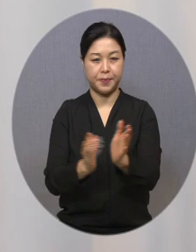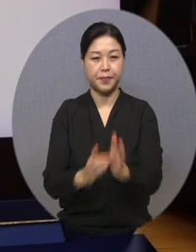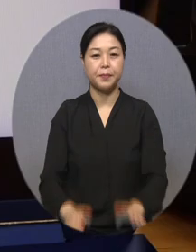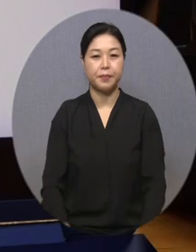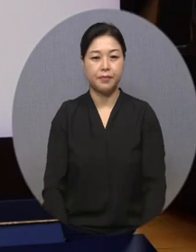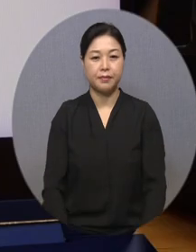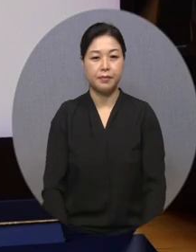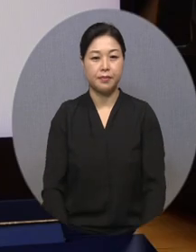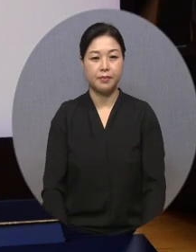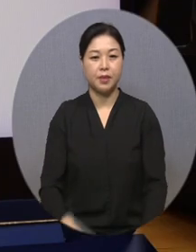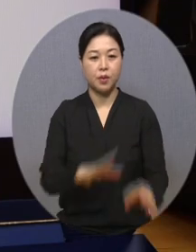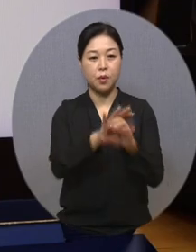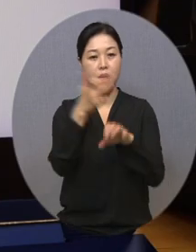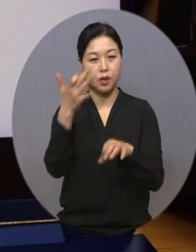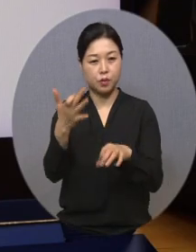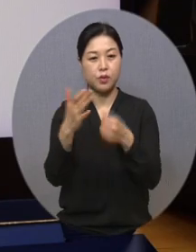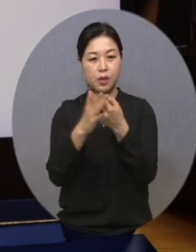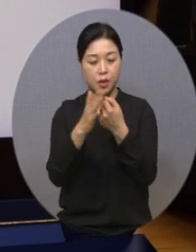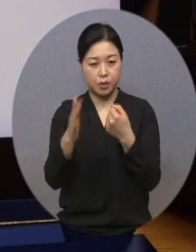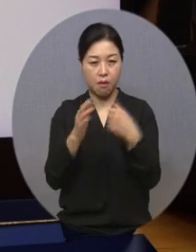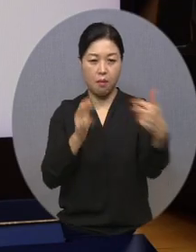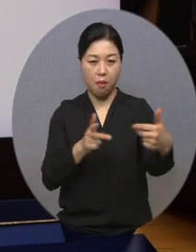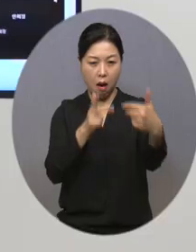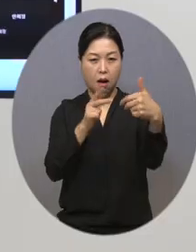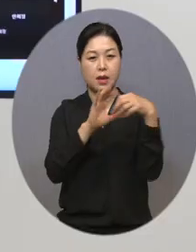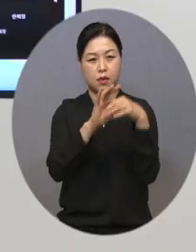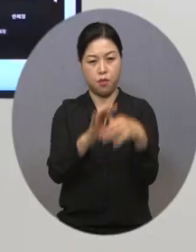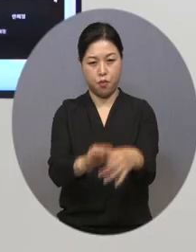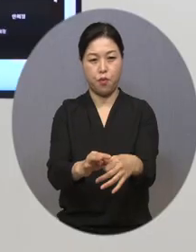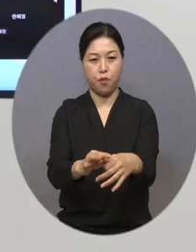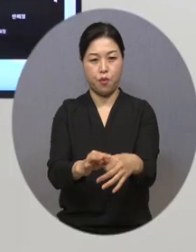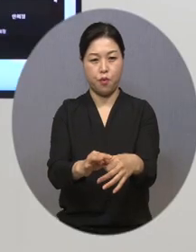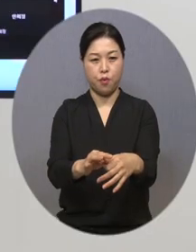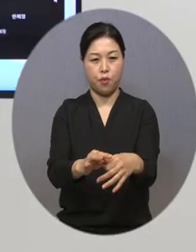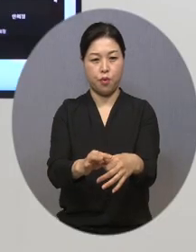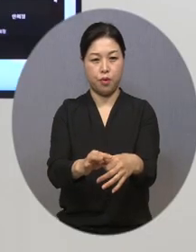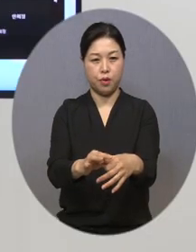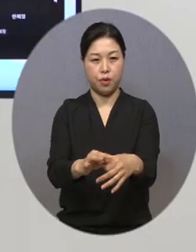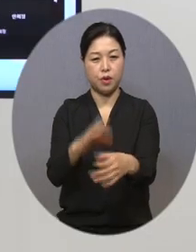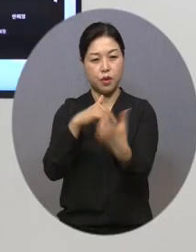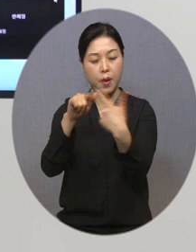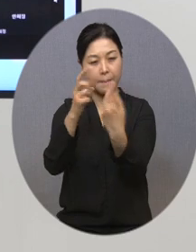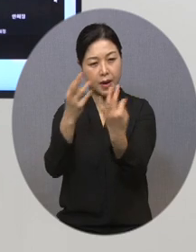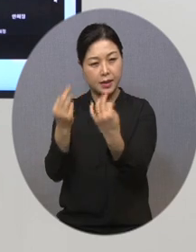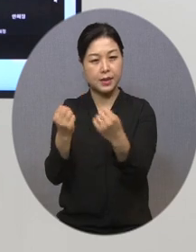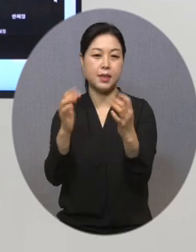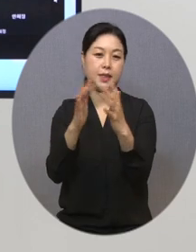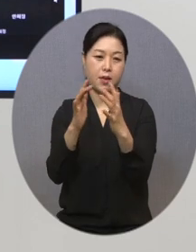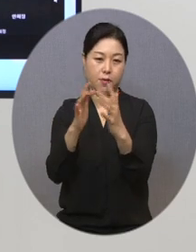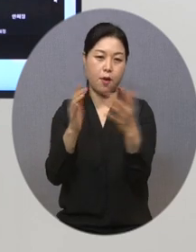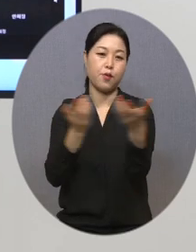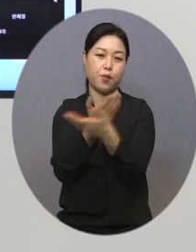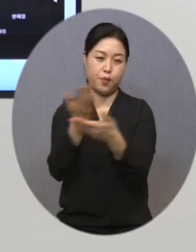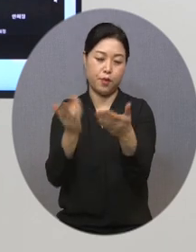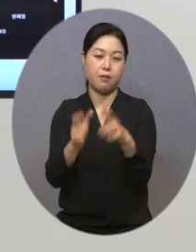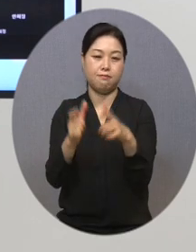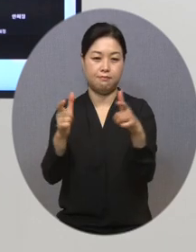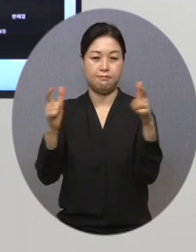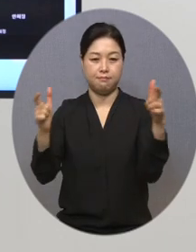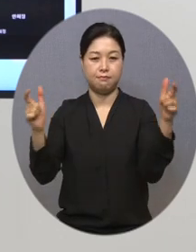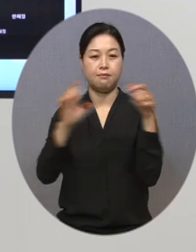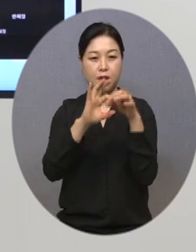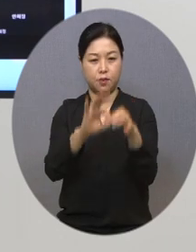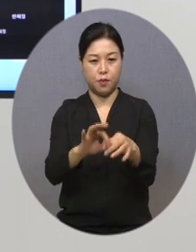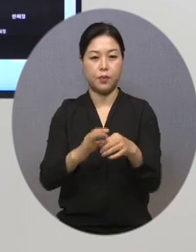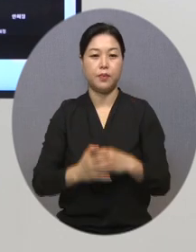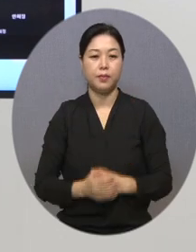같습니다. 코로나19로 인한 비대면의 장기화는 역설적이게도 더 많은 온라인 교류 확대로